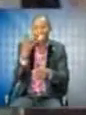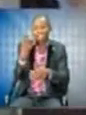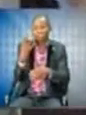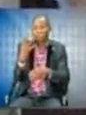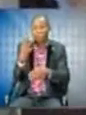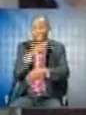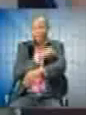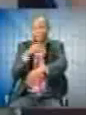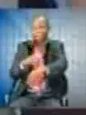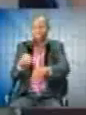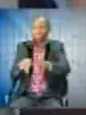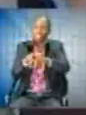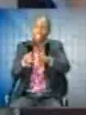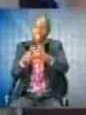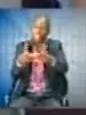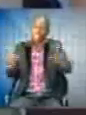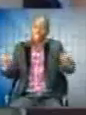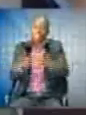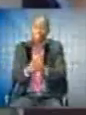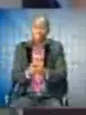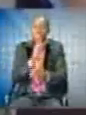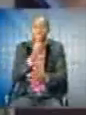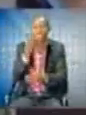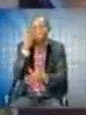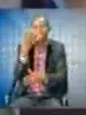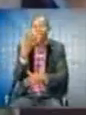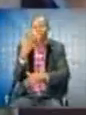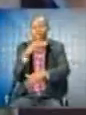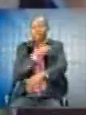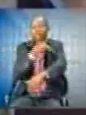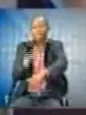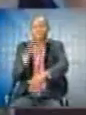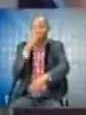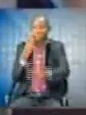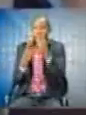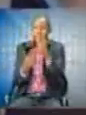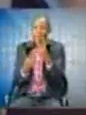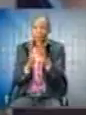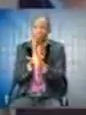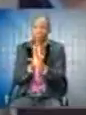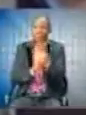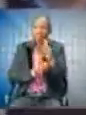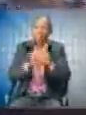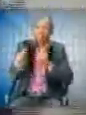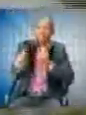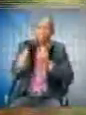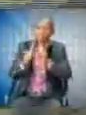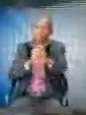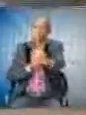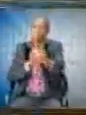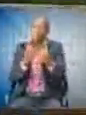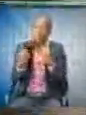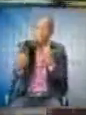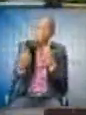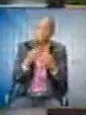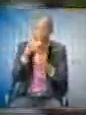largeur. Donc la largeur de la route est de 7 mètres. Pour que deux véhicules puissent passer, ne puissent pas se croiser au niveau du pont, il a fallu